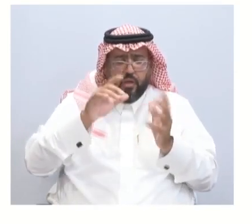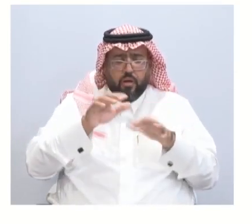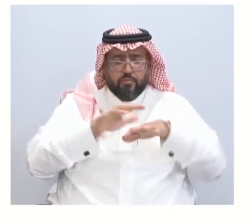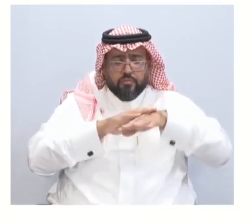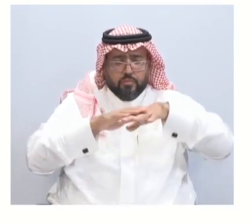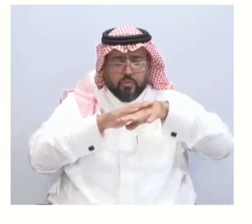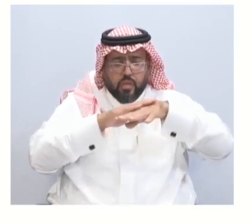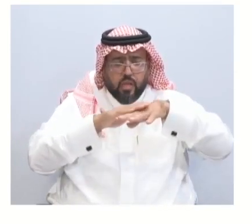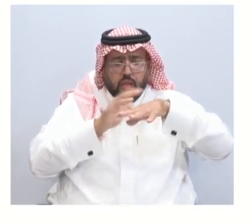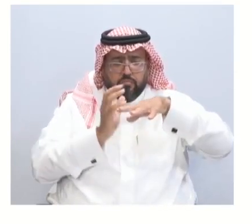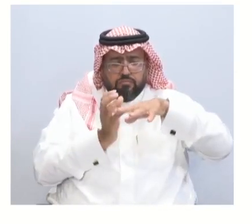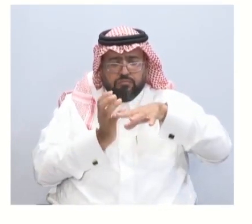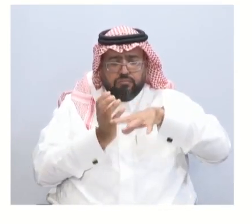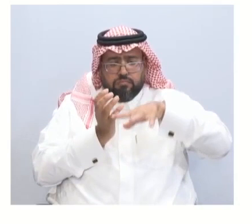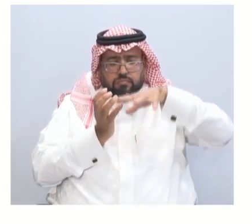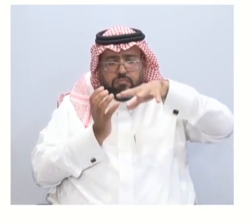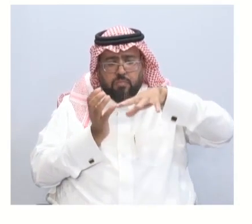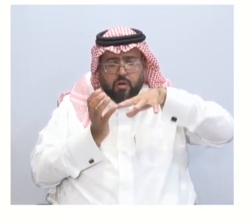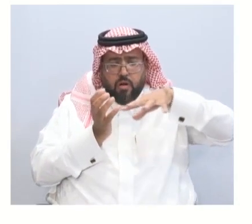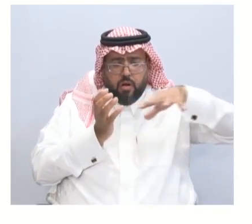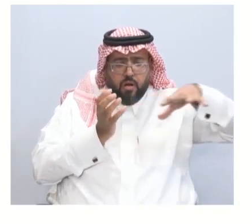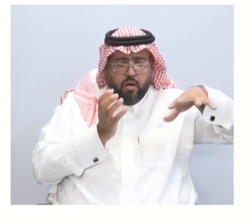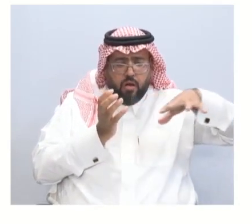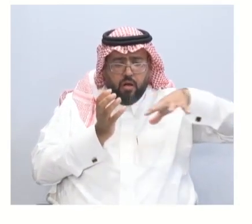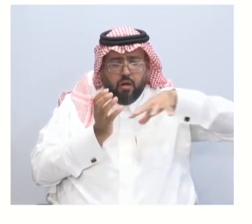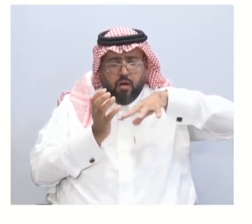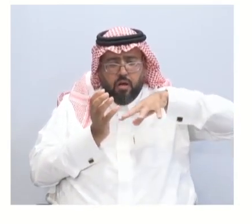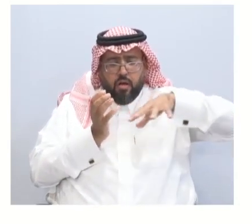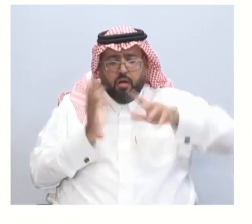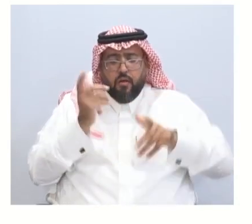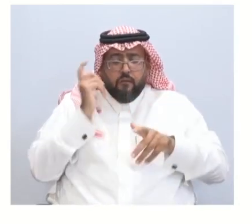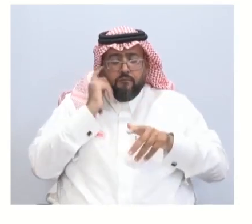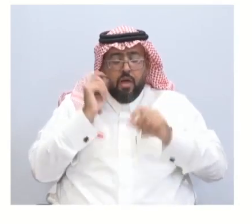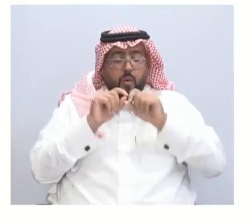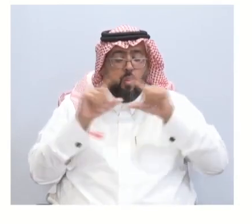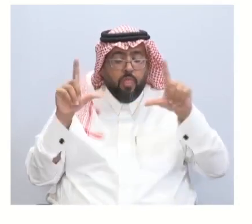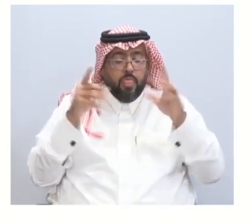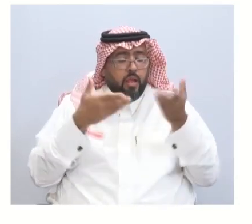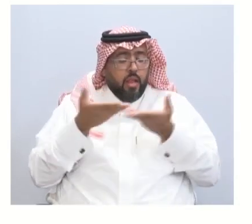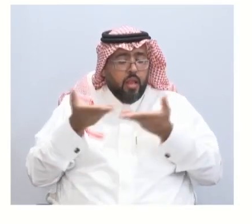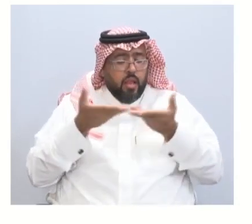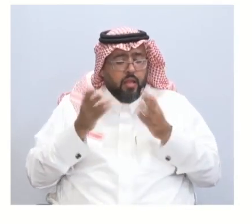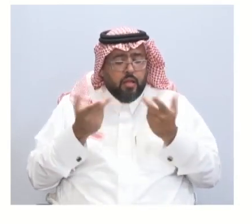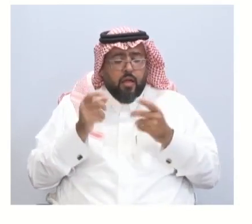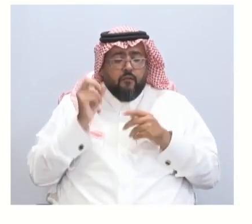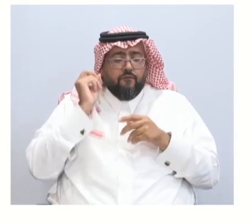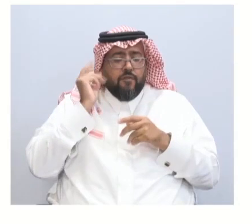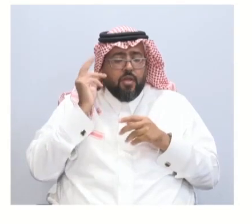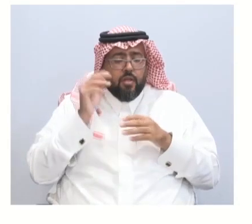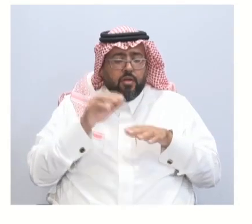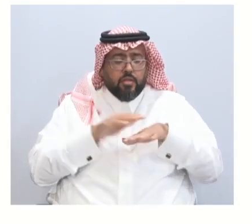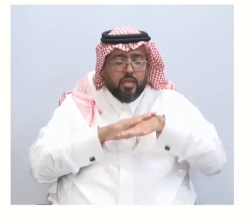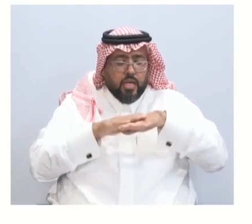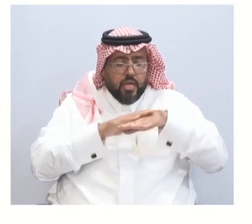القديم فرضيه انجراف القارات وان توضح او توضحي لماذا لم تح ظى فرضيه انجراف